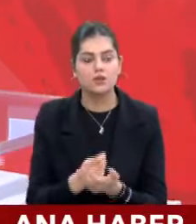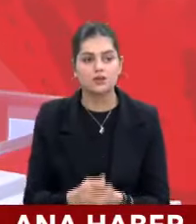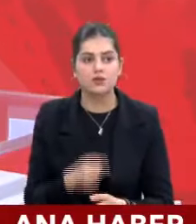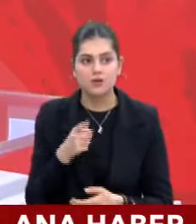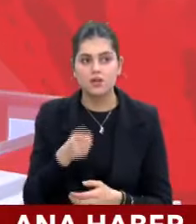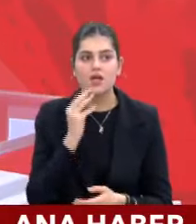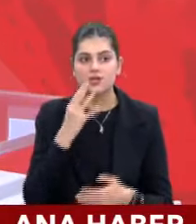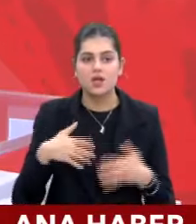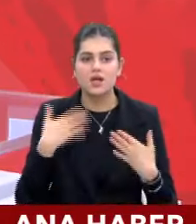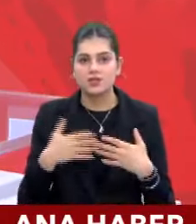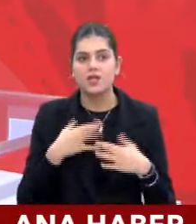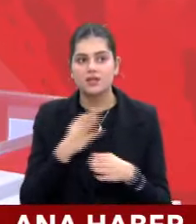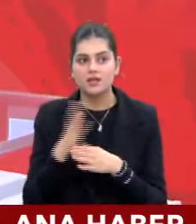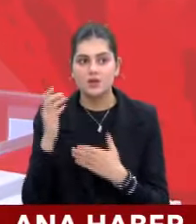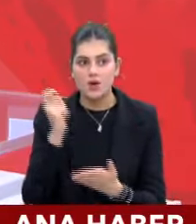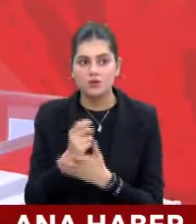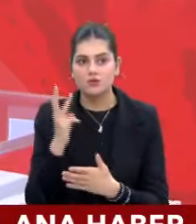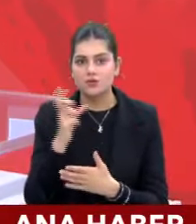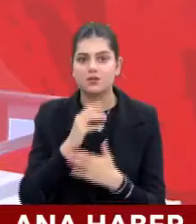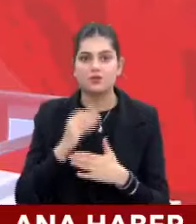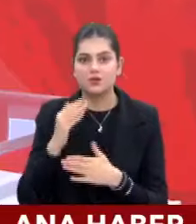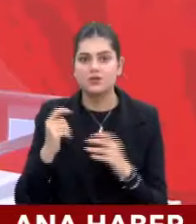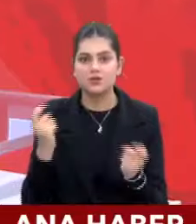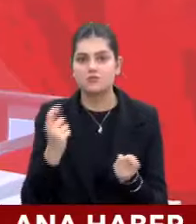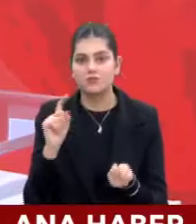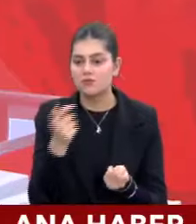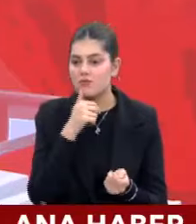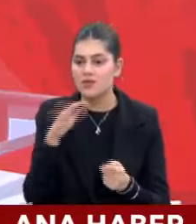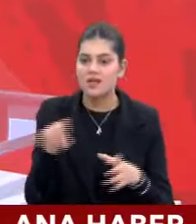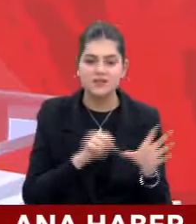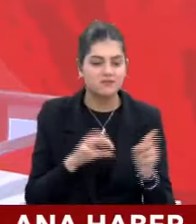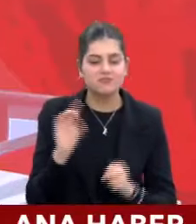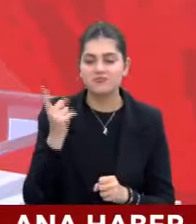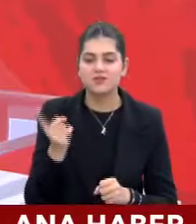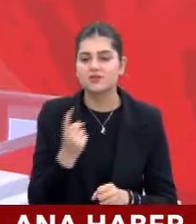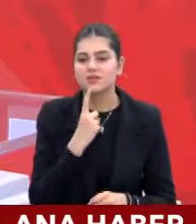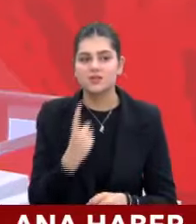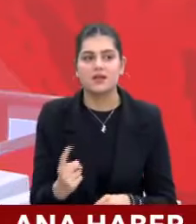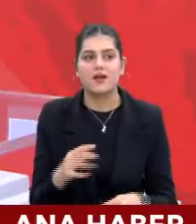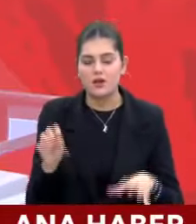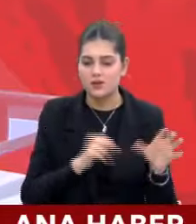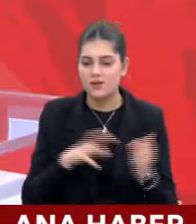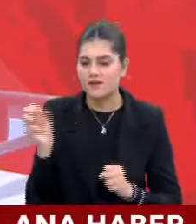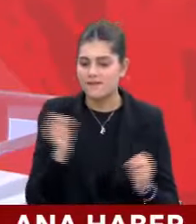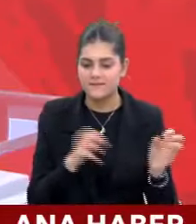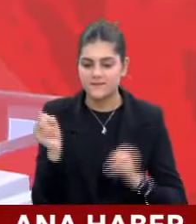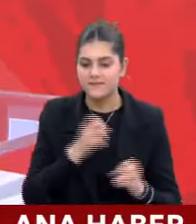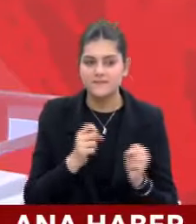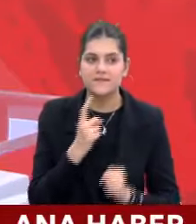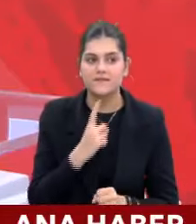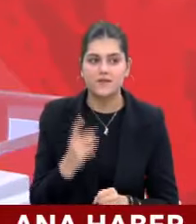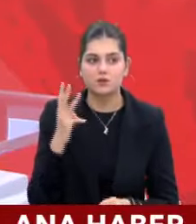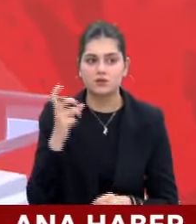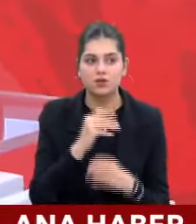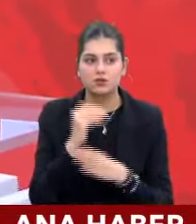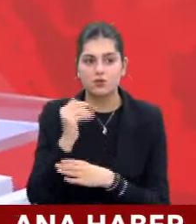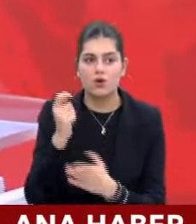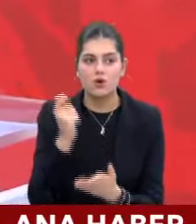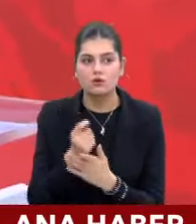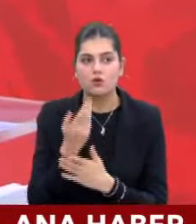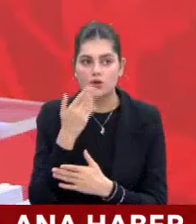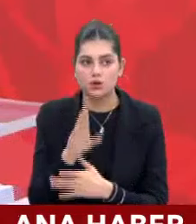O genç o heyecanla nasıl olsa öderim 3 ay sonra. Belki iş bulurum babamdan alırım annemden alırım diyor. Alıyor alıyor alıyor onu da alıyor onu da alıyor. Ama 3 ay sonra